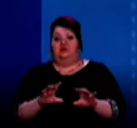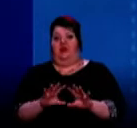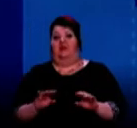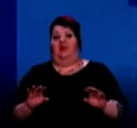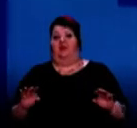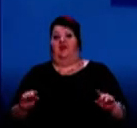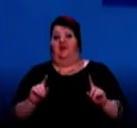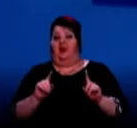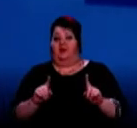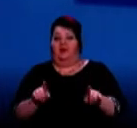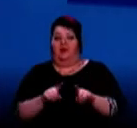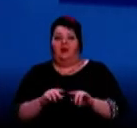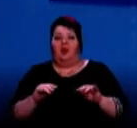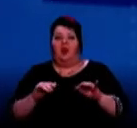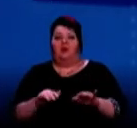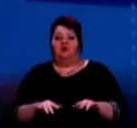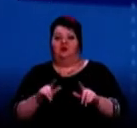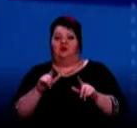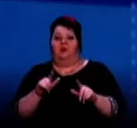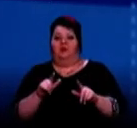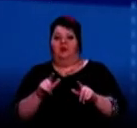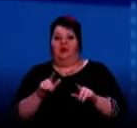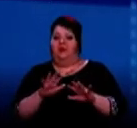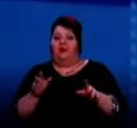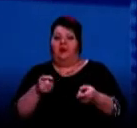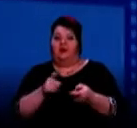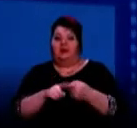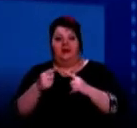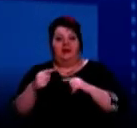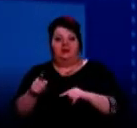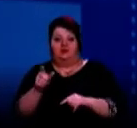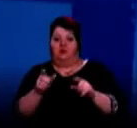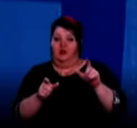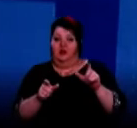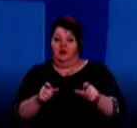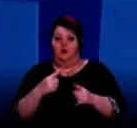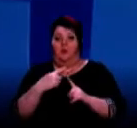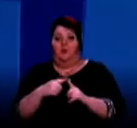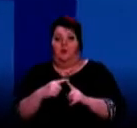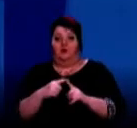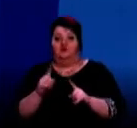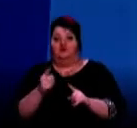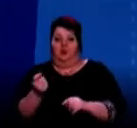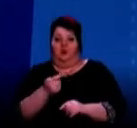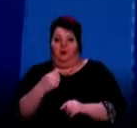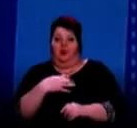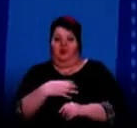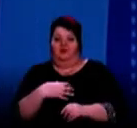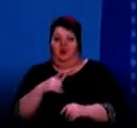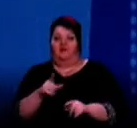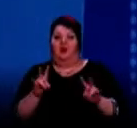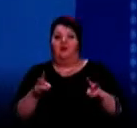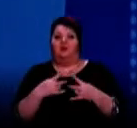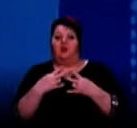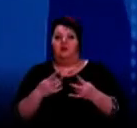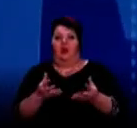і таким чином ви уникаєте контактів з іншими людьми. Плюс, що немало важливо, вам не потрібно брати